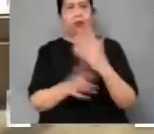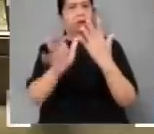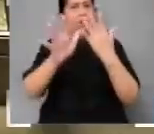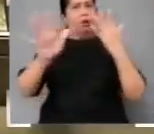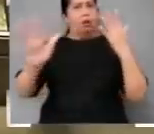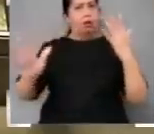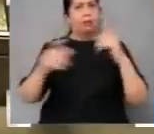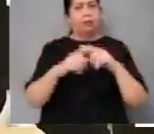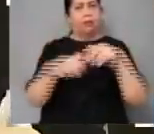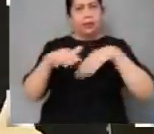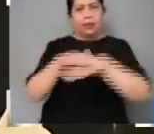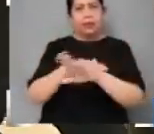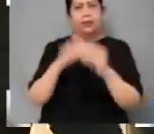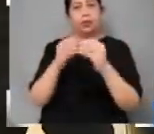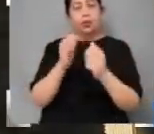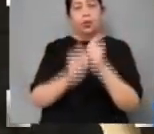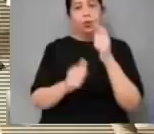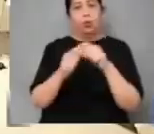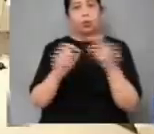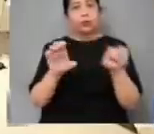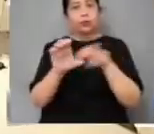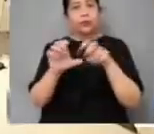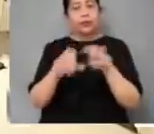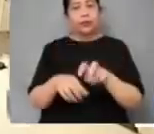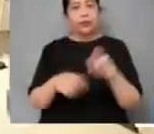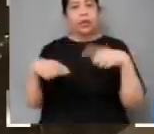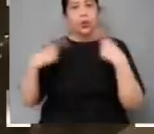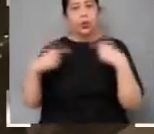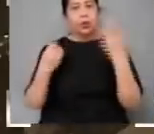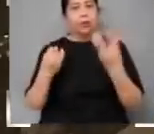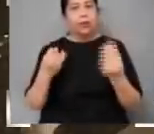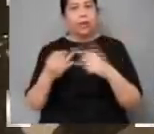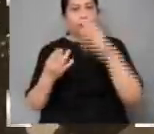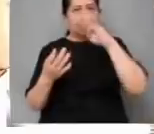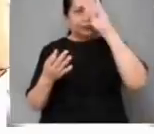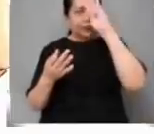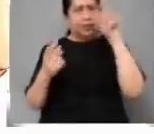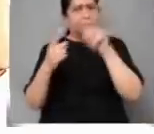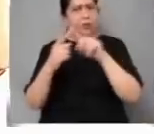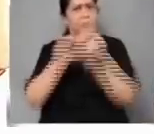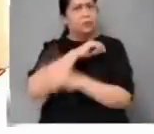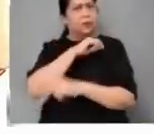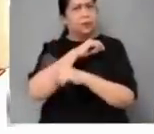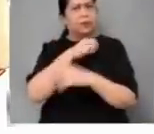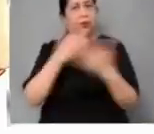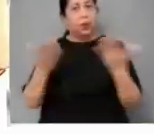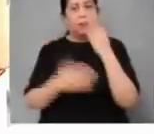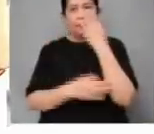entrance. Karamihan sa mga pasahero ay biyaheng Laguna, Batangas, Cavite at hanggang mga probinsya sa Bicol.